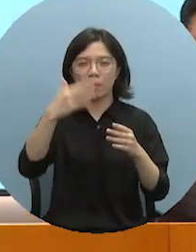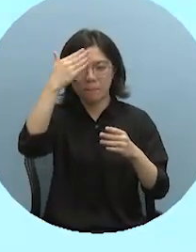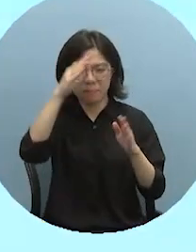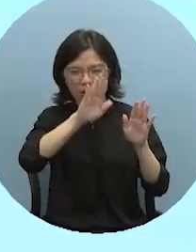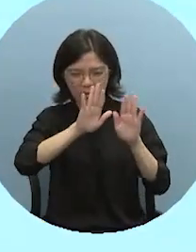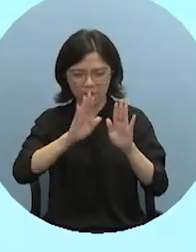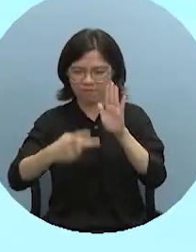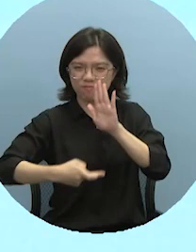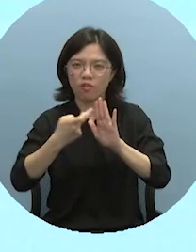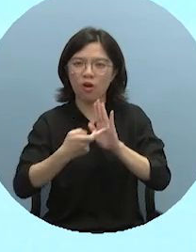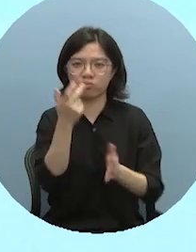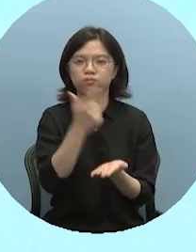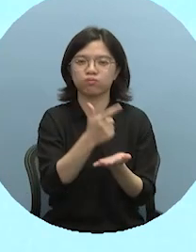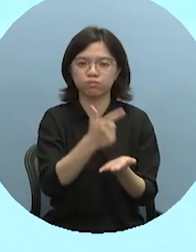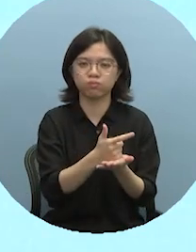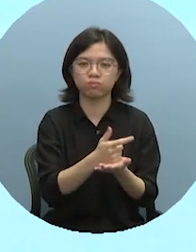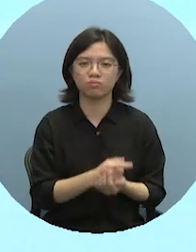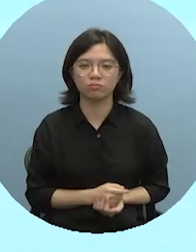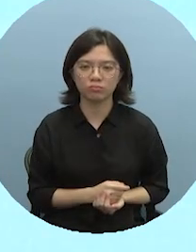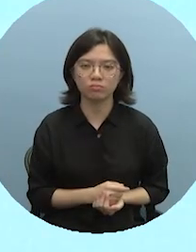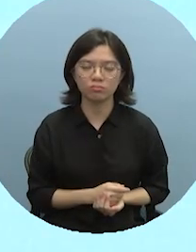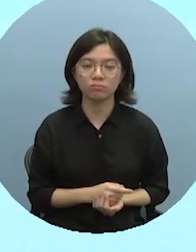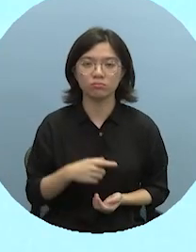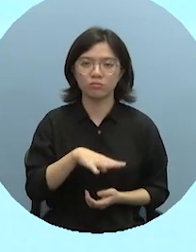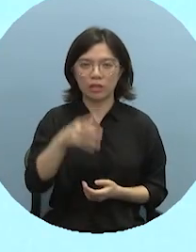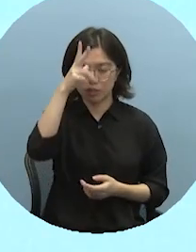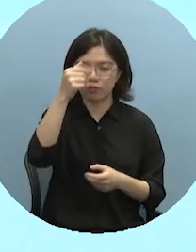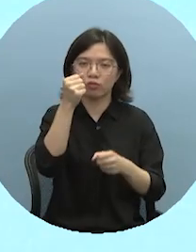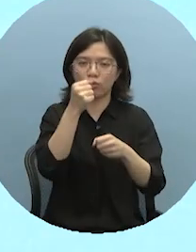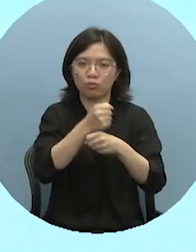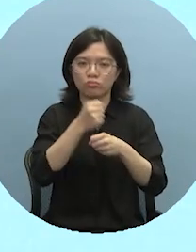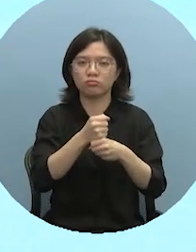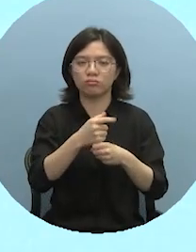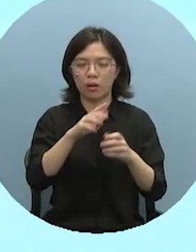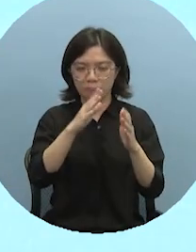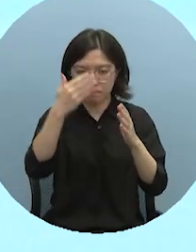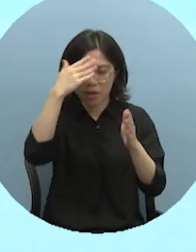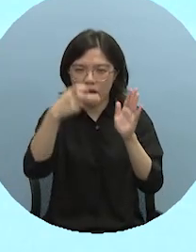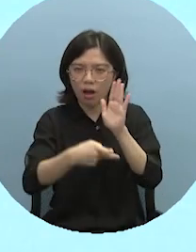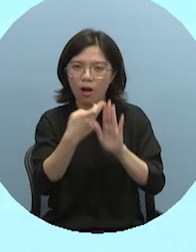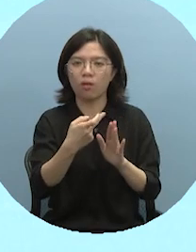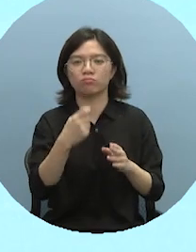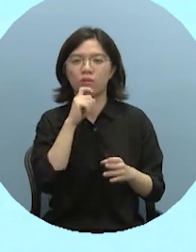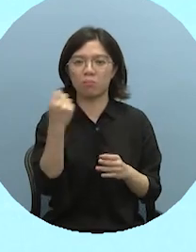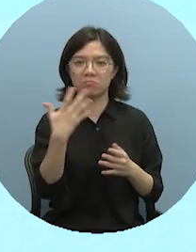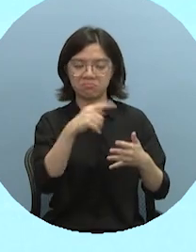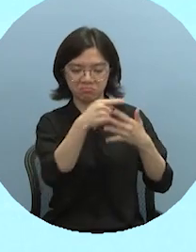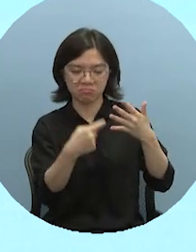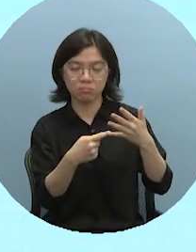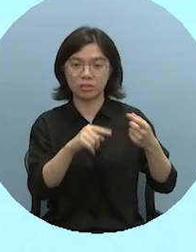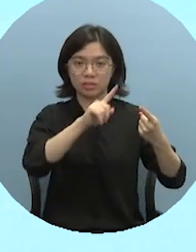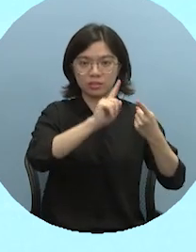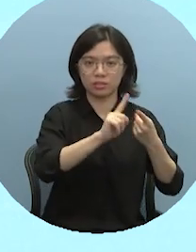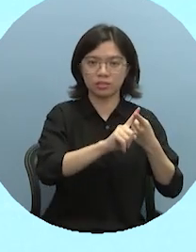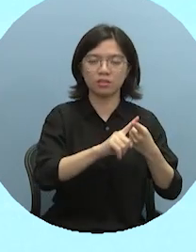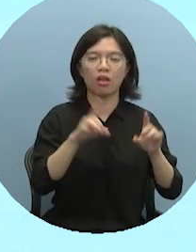環。 特區政府的整體防疫政策有五點。第一，是不躺平，要控制